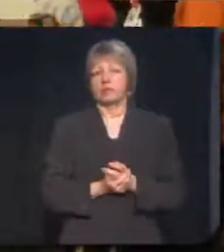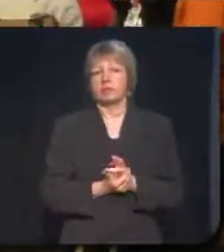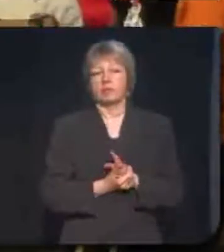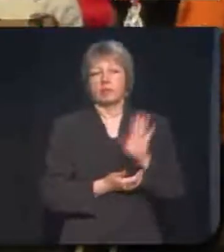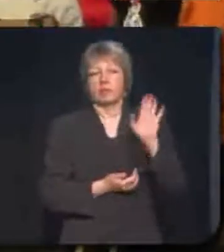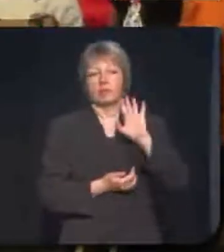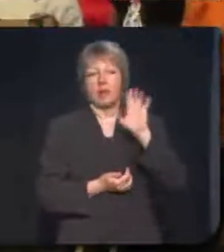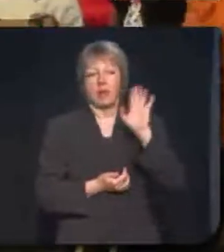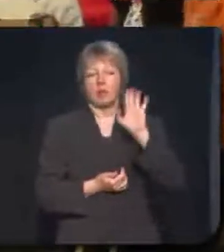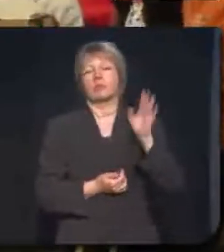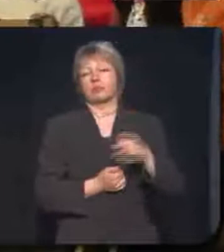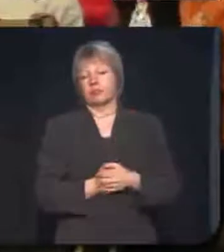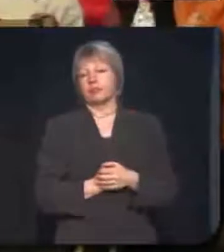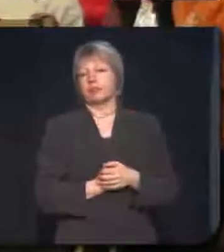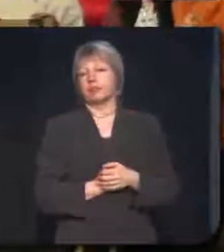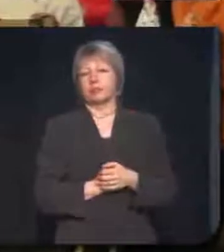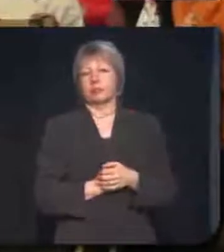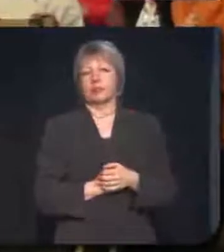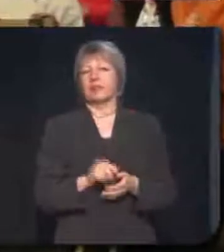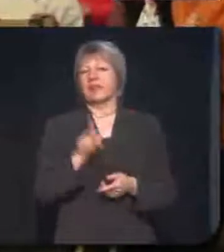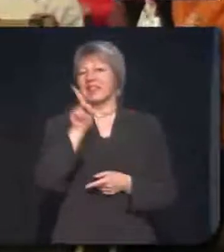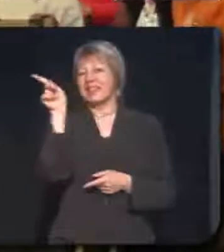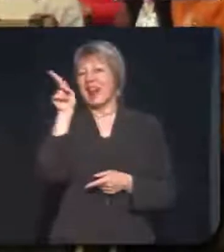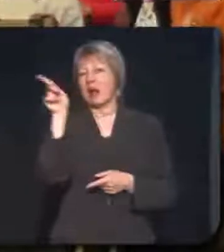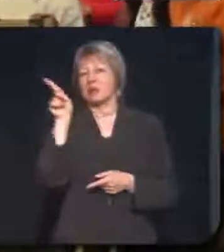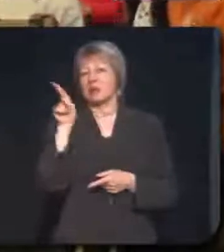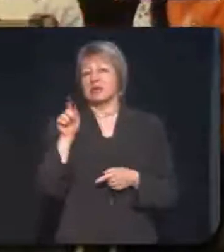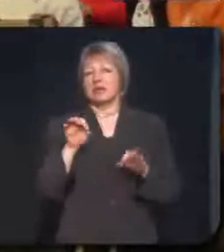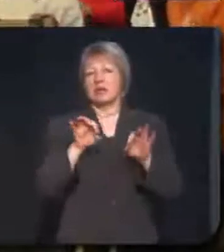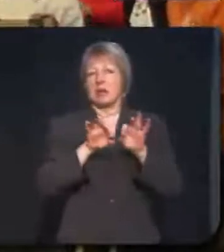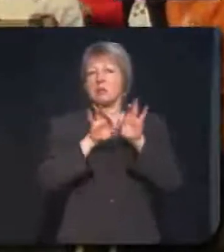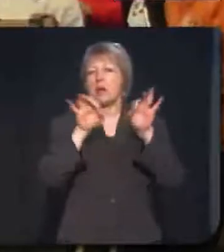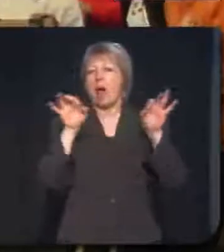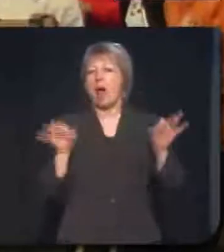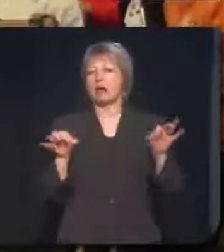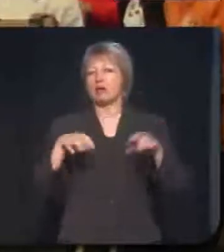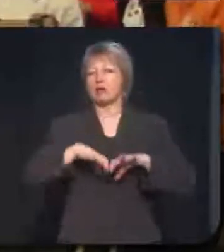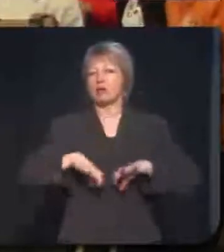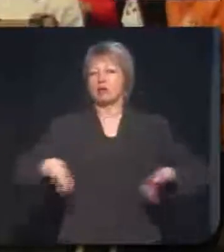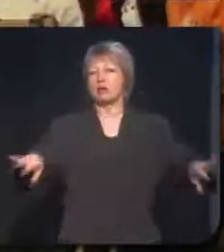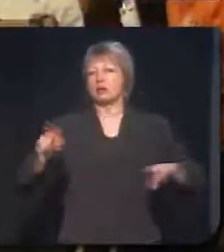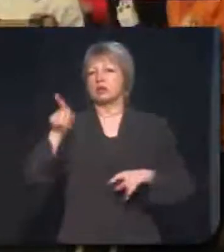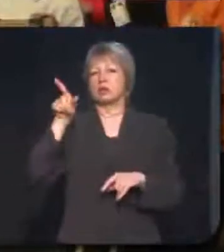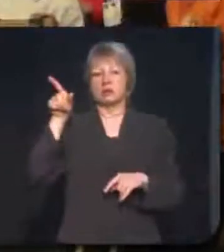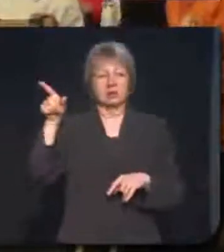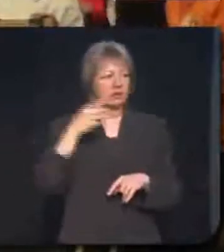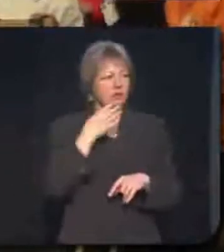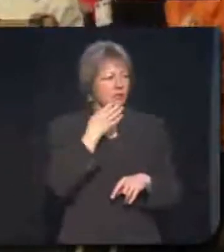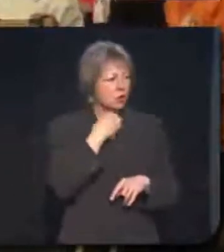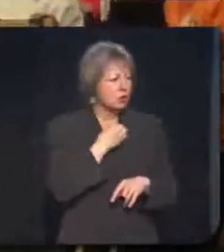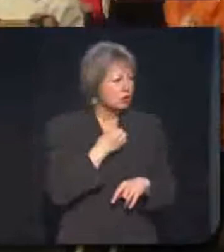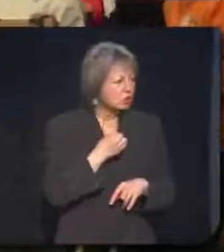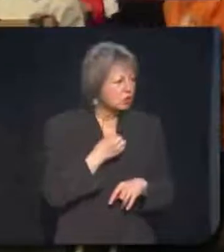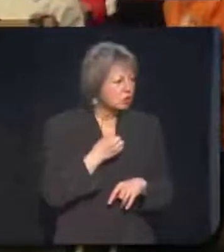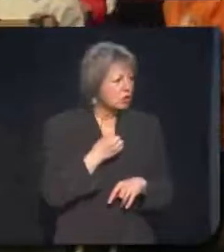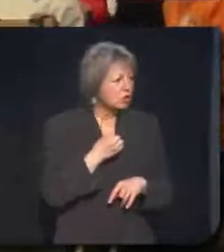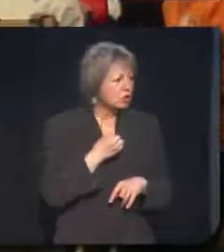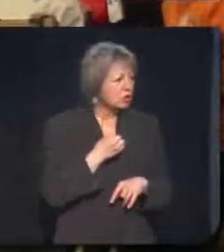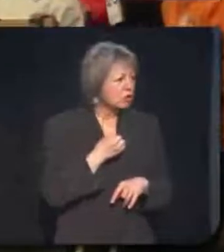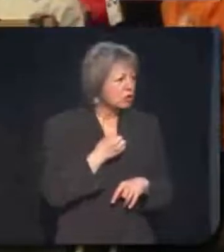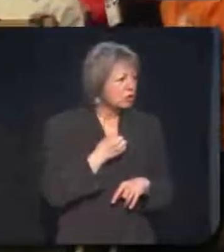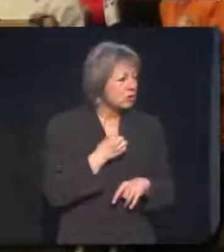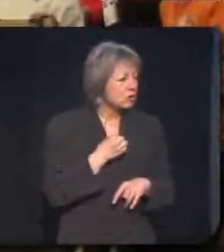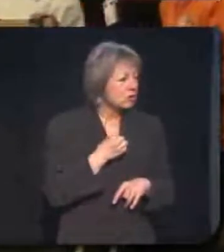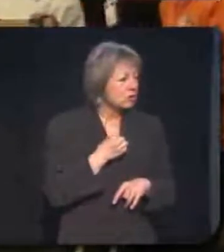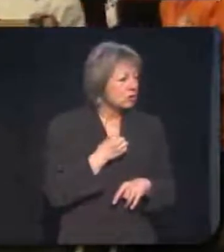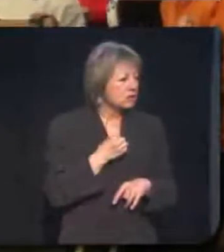hallo na gut also der Bratwurststand draußen die können leider nicht weg die wünschen sich seit langem eine Wahl ohne es wurde ihnen auch eine versprochen vielen